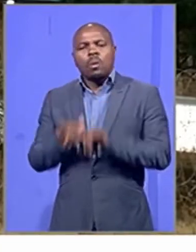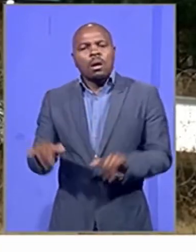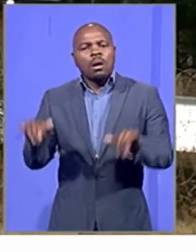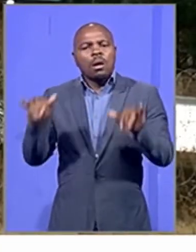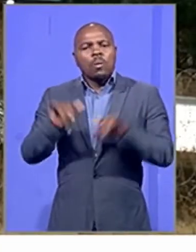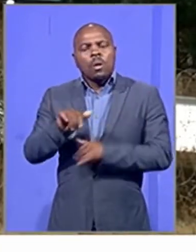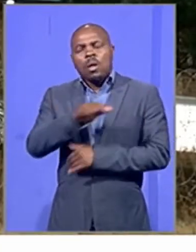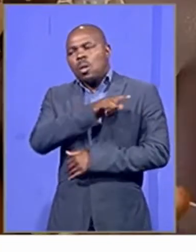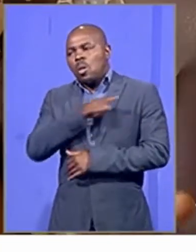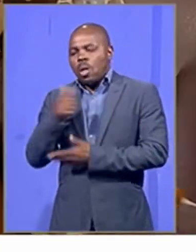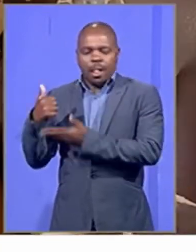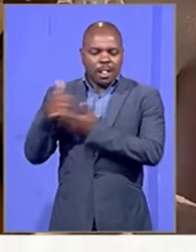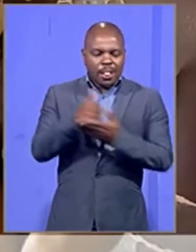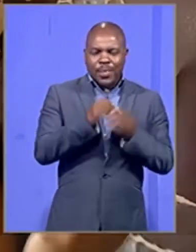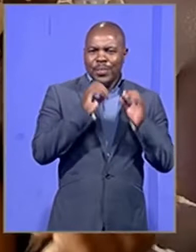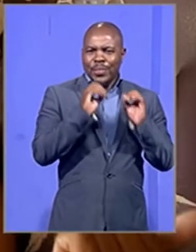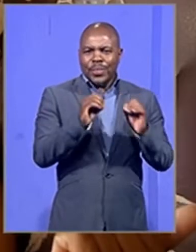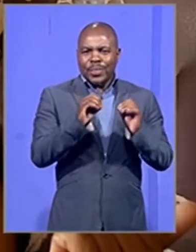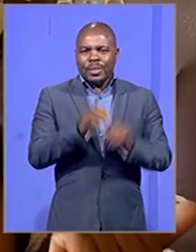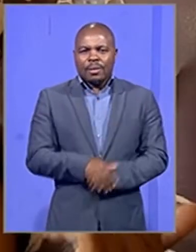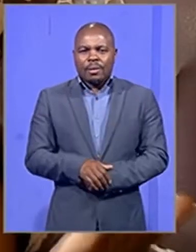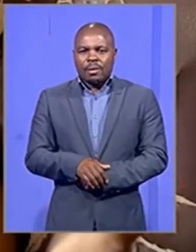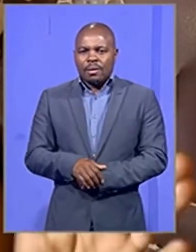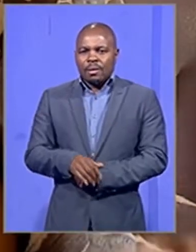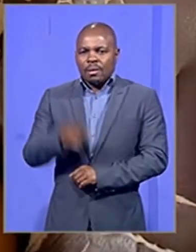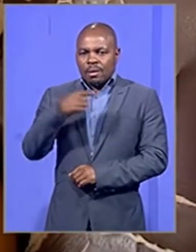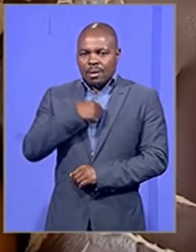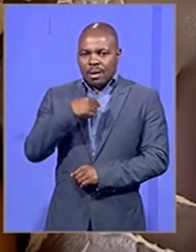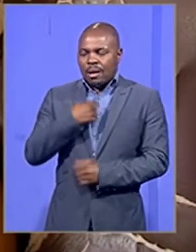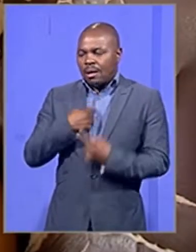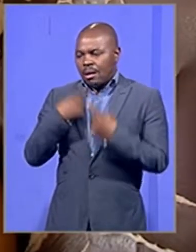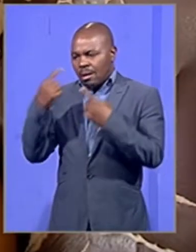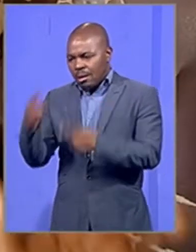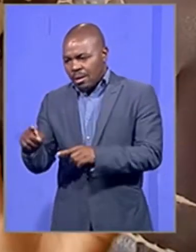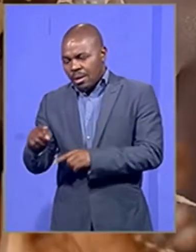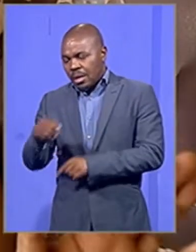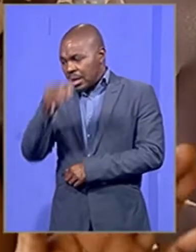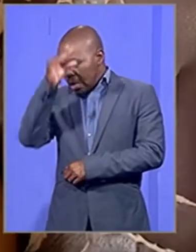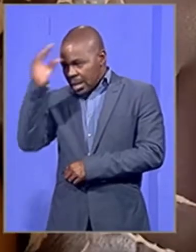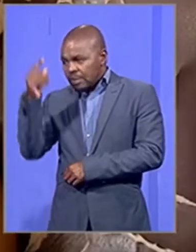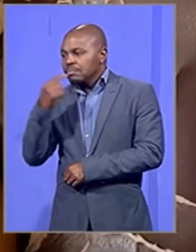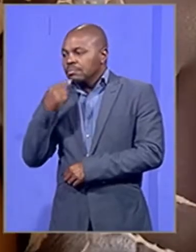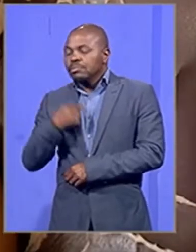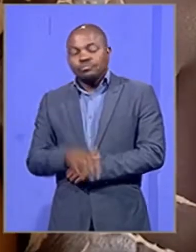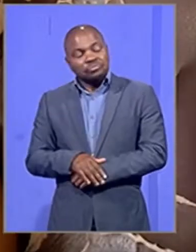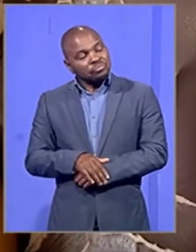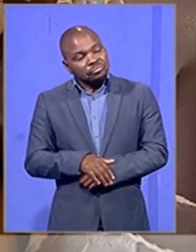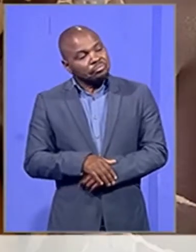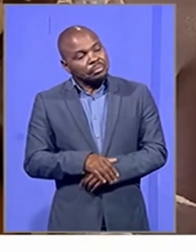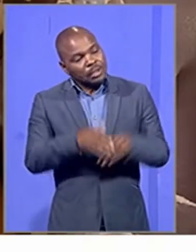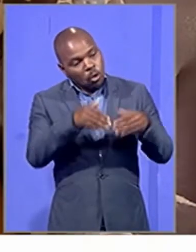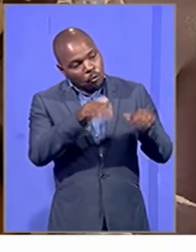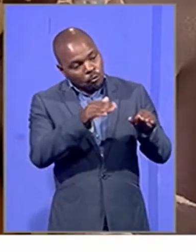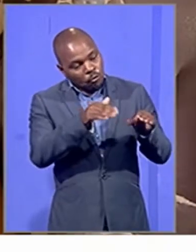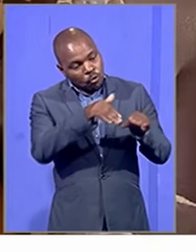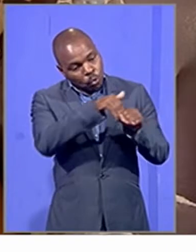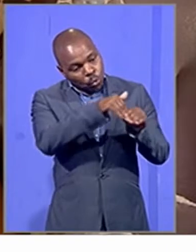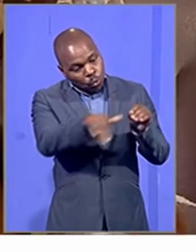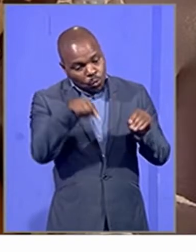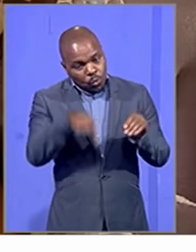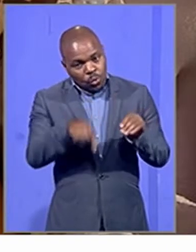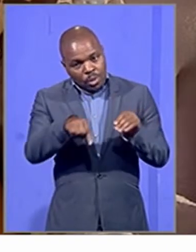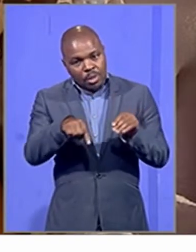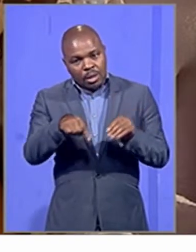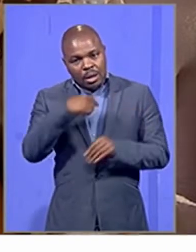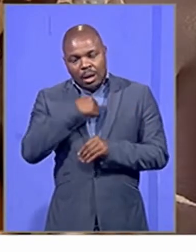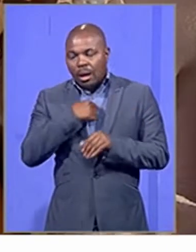sa fumane thuso. Ga kena ka re tere kena sister ba itlhare a re ke kopa le tšweng tswang